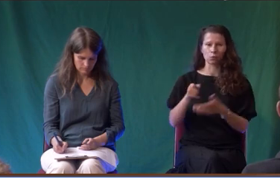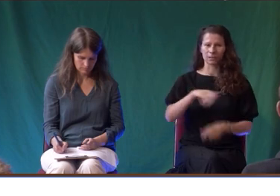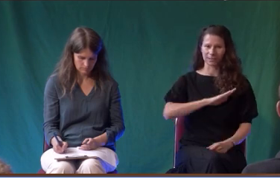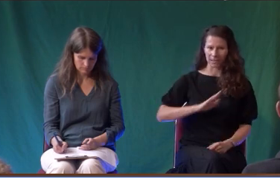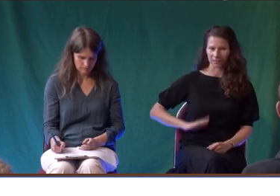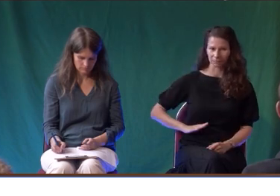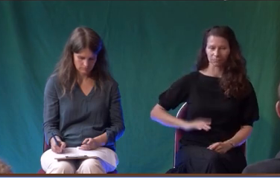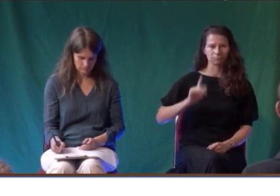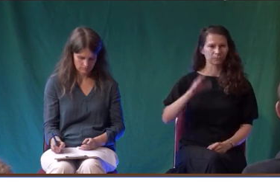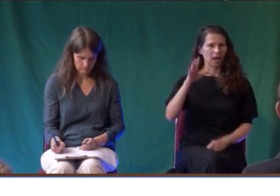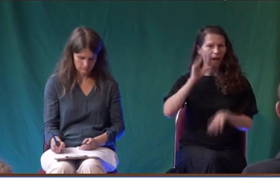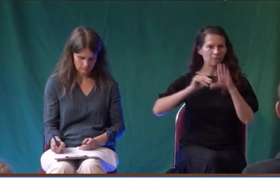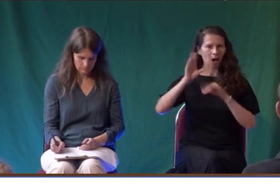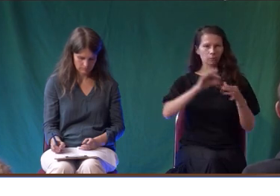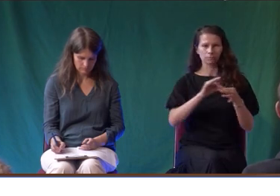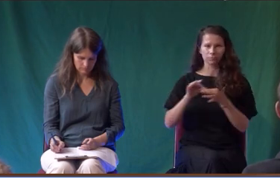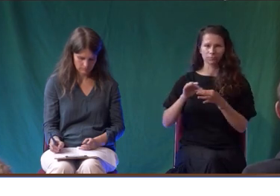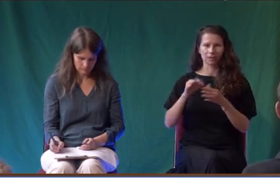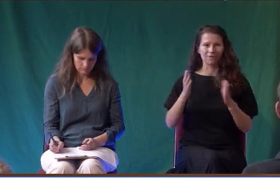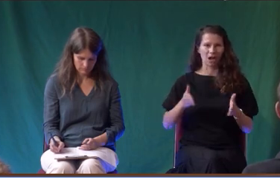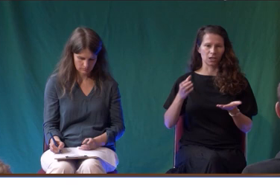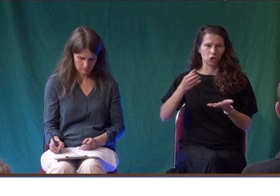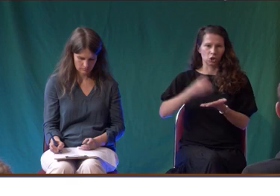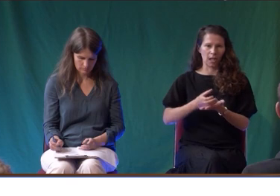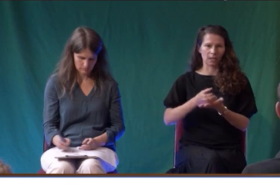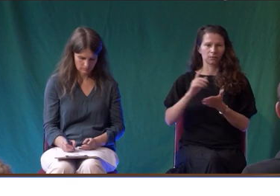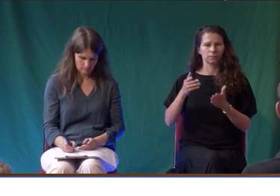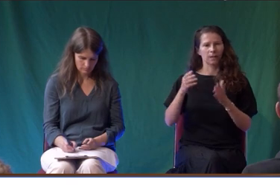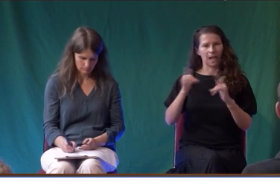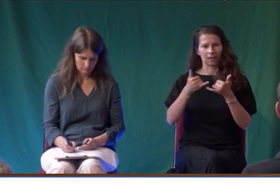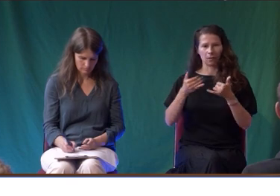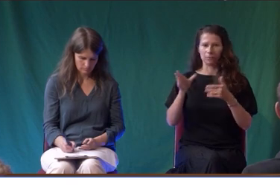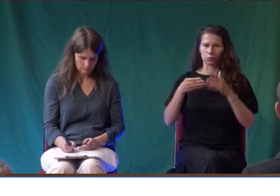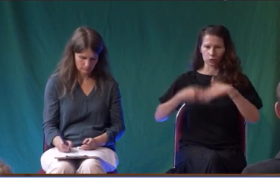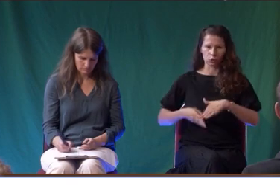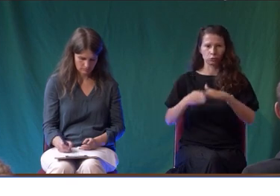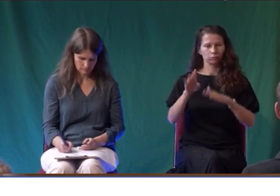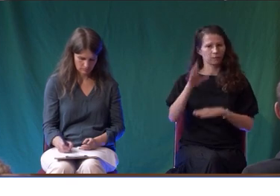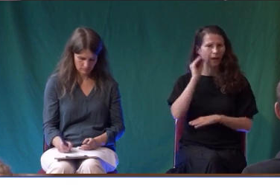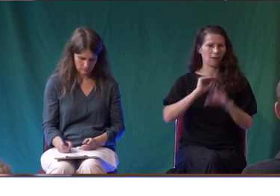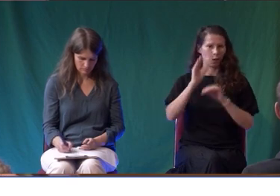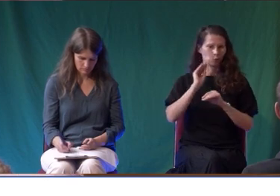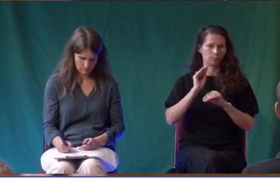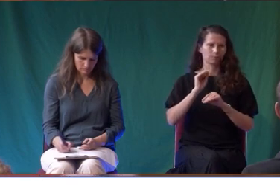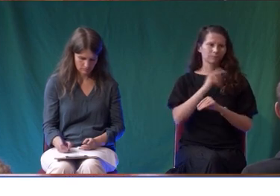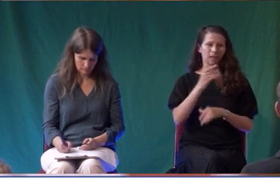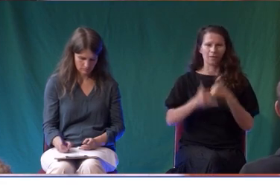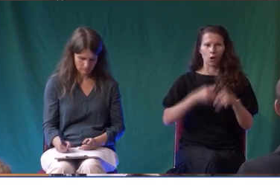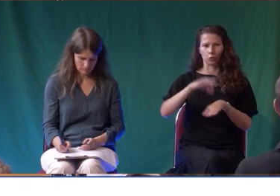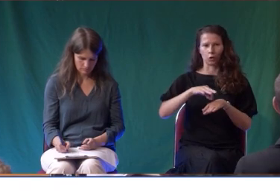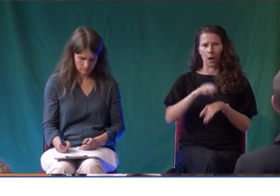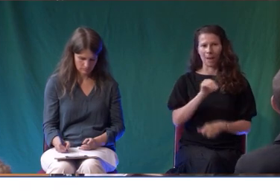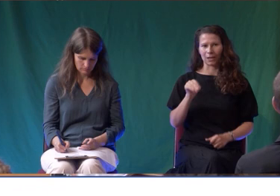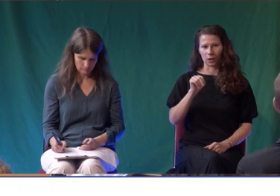Erfahrungen aus der Arbeit der Fachstelle unterstützt der Elternschaft Frau Dr Marion Michel